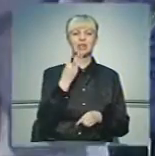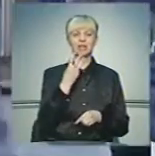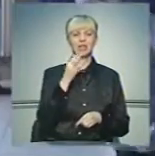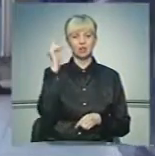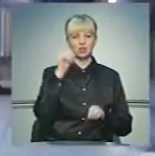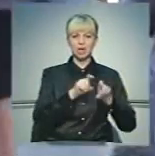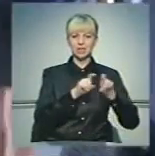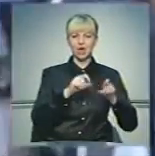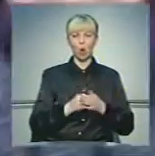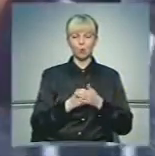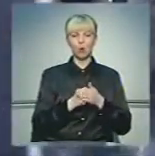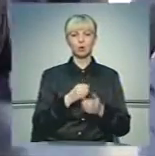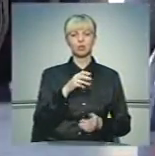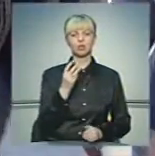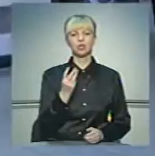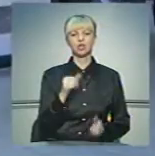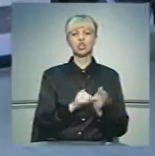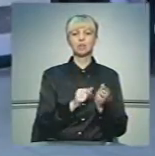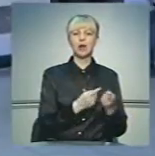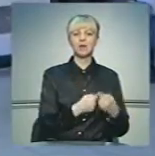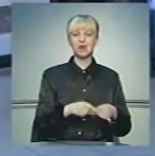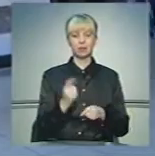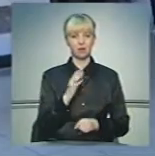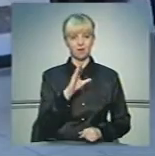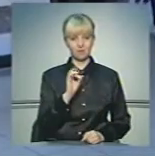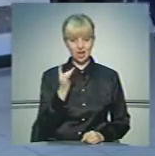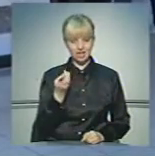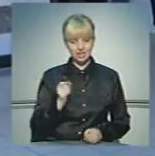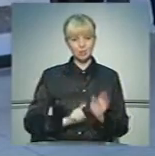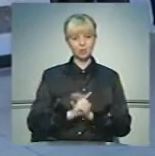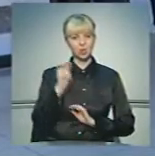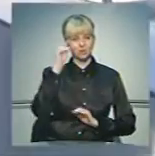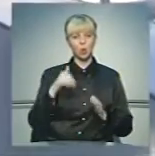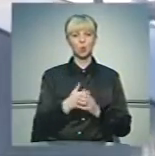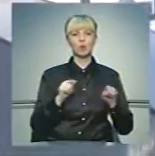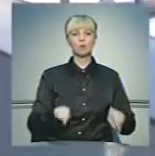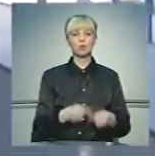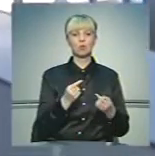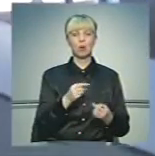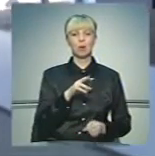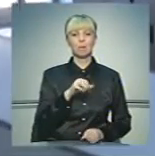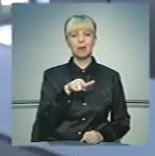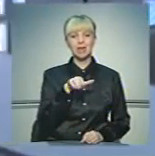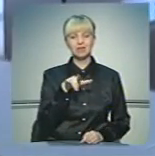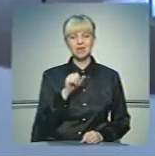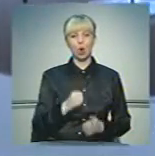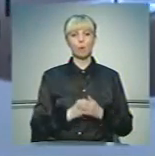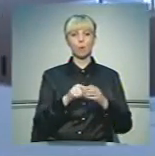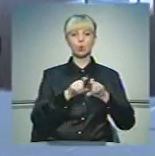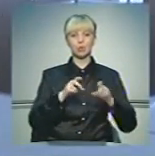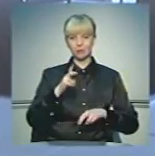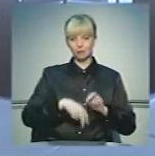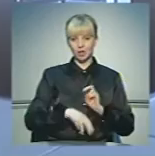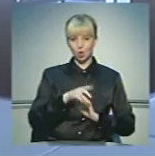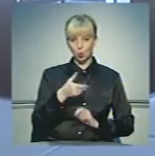навчальних заклади з 6 філіями. 1 вересня розпочалось навчання у новоствореній Мигівській опорній школі. Наприкінці